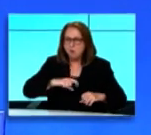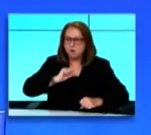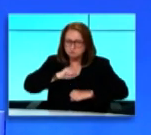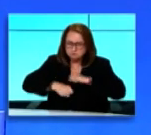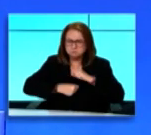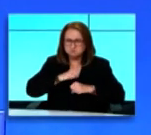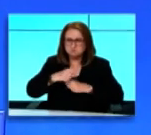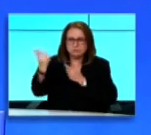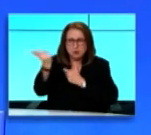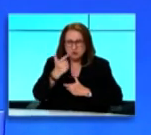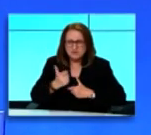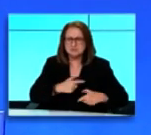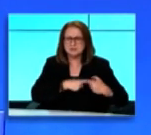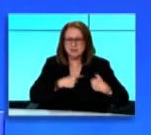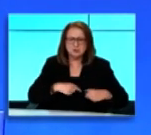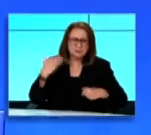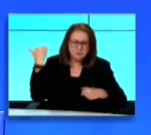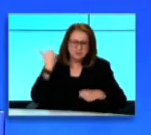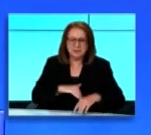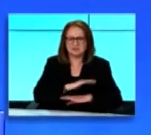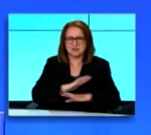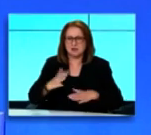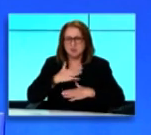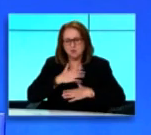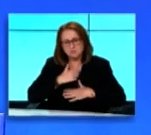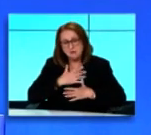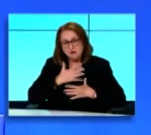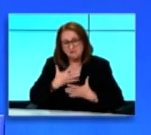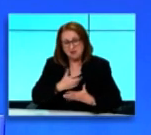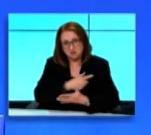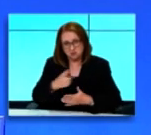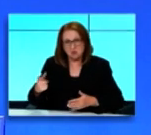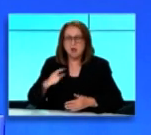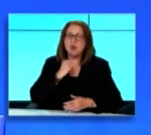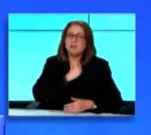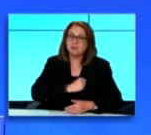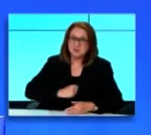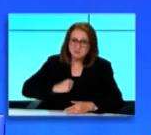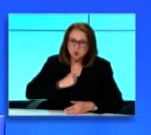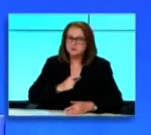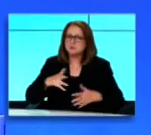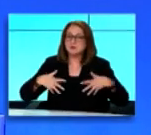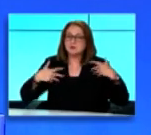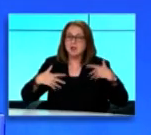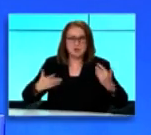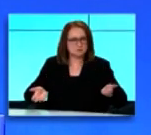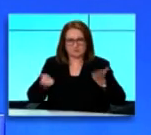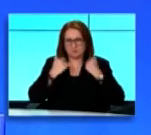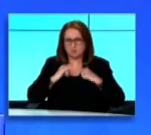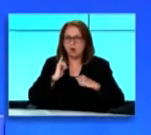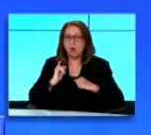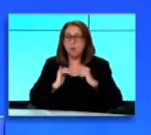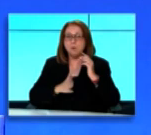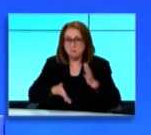τονίζοντας όμως ακόμα ότι είμαστε στα μέσα Αυγούστου και είναι βέβαιο ότι θα έχουμε